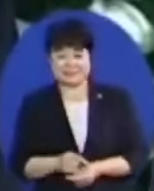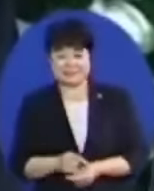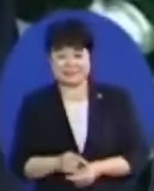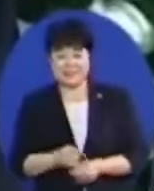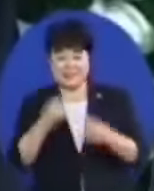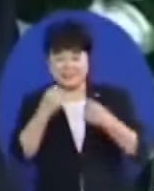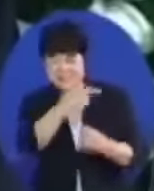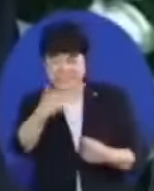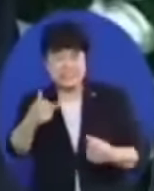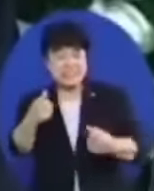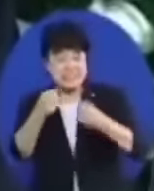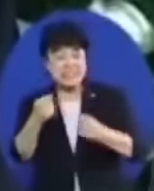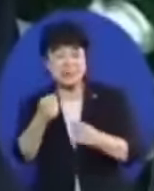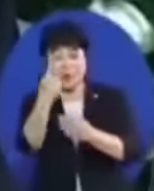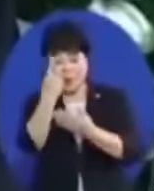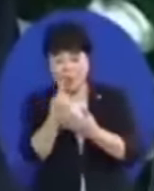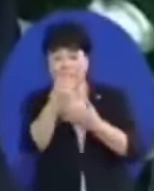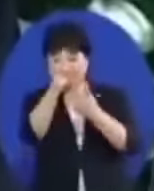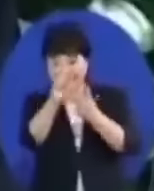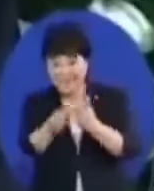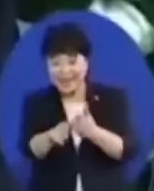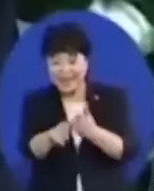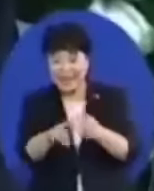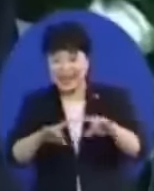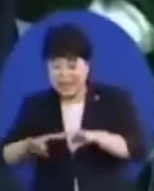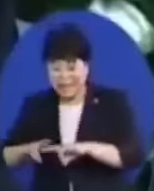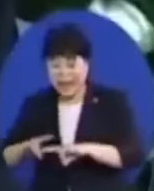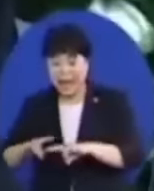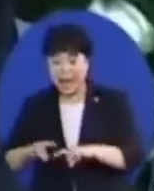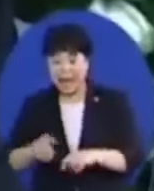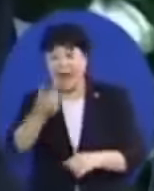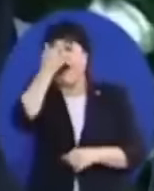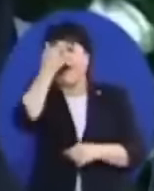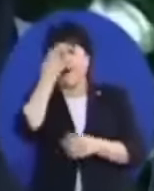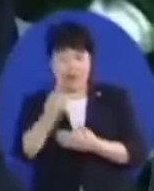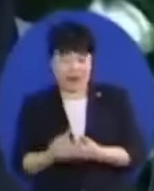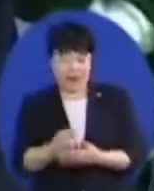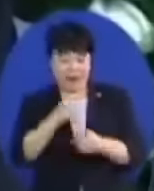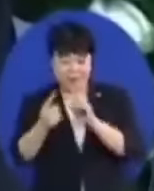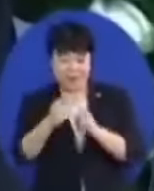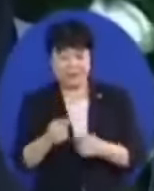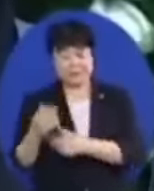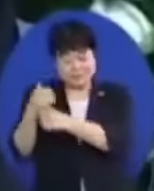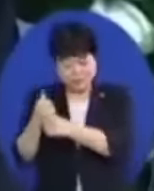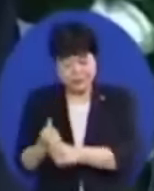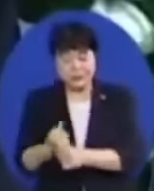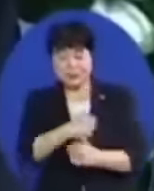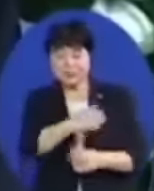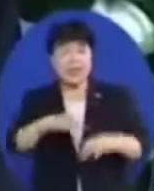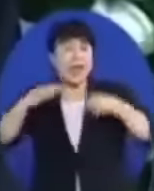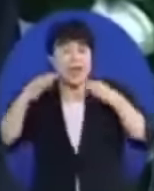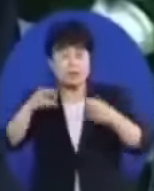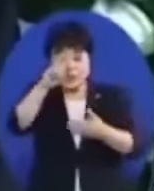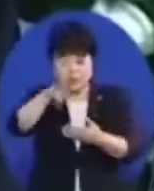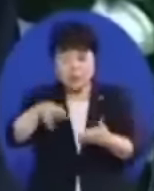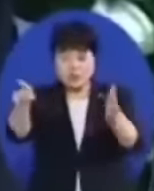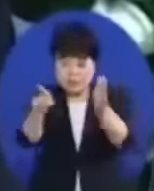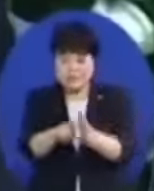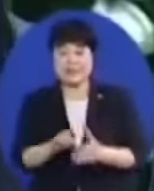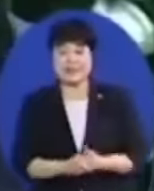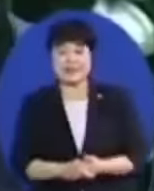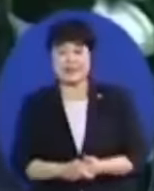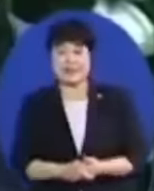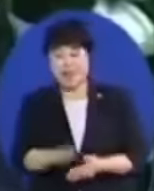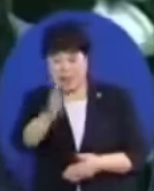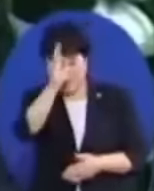무서운 힘으로 내 마음에 부딪혀 올 때 레마가 되는 것입니다. 그는 말씀을 부여잡고 크게 소리쳐 읽으며 믿습니다.